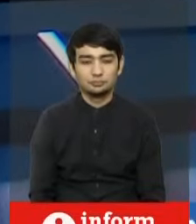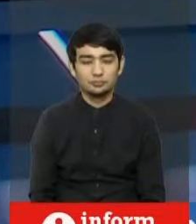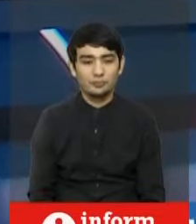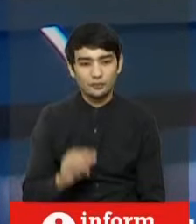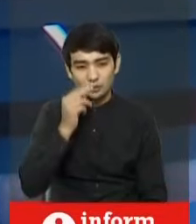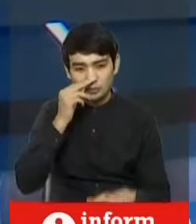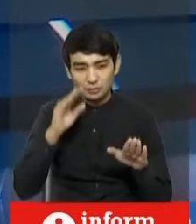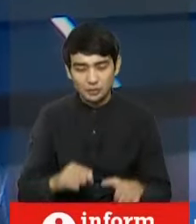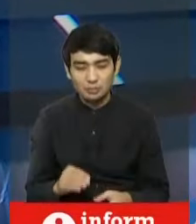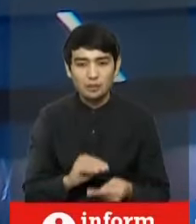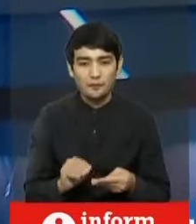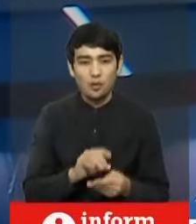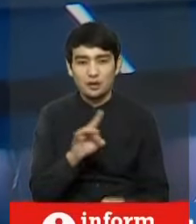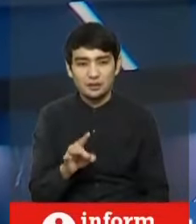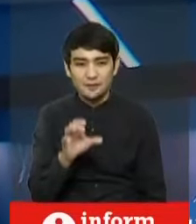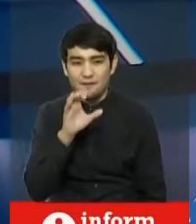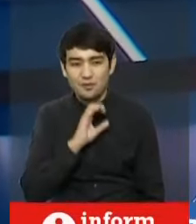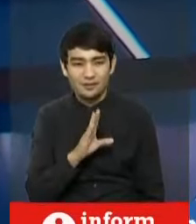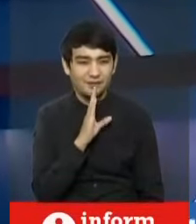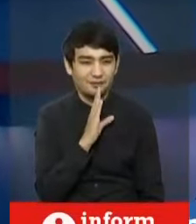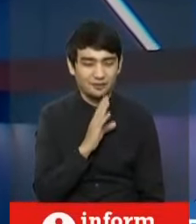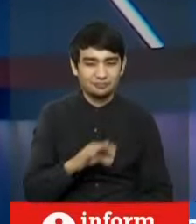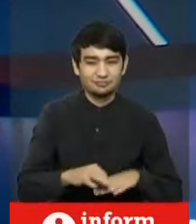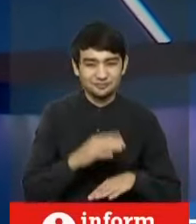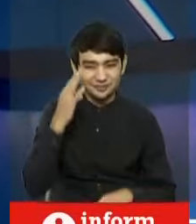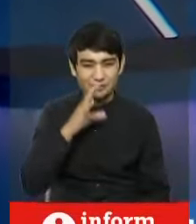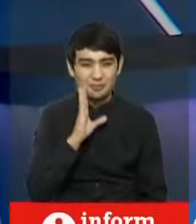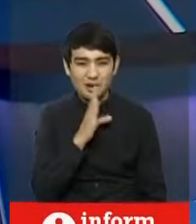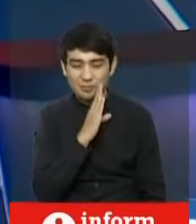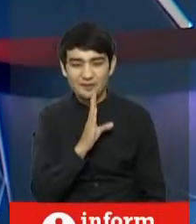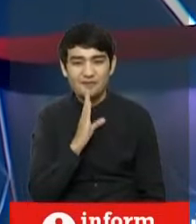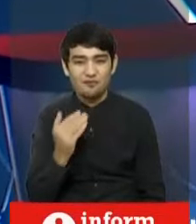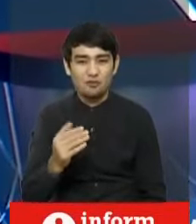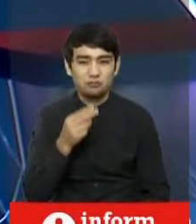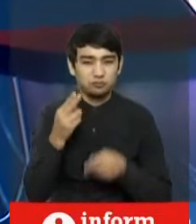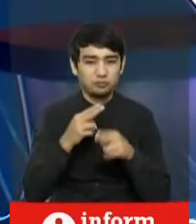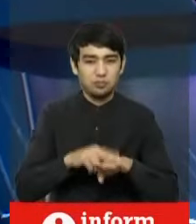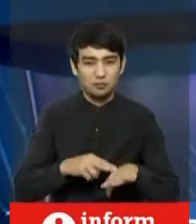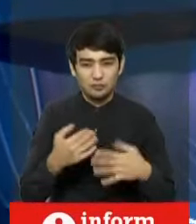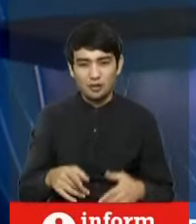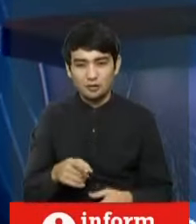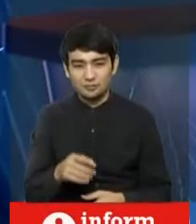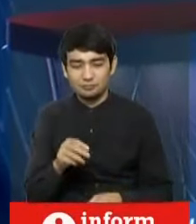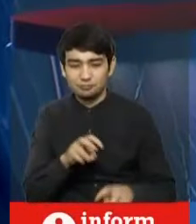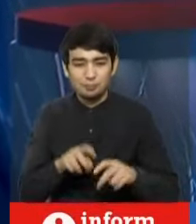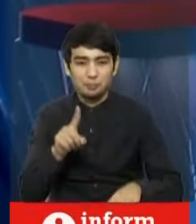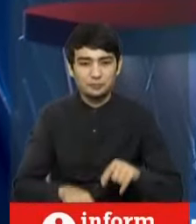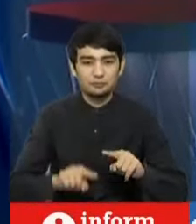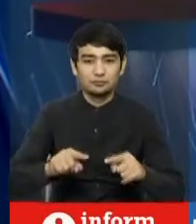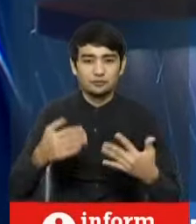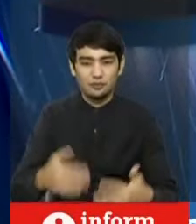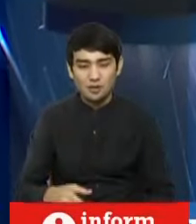В Шымкенте в очередной раз украли невесту. В полицию обратилась мама девушки. По горячим следам ее быстро нашли. Задержали